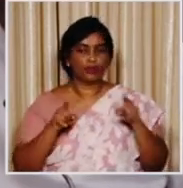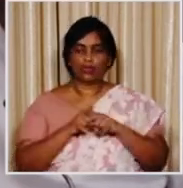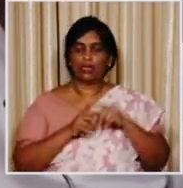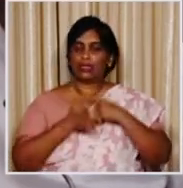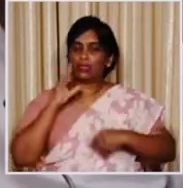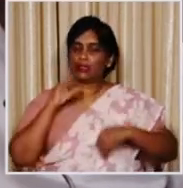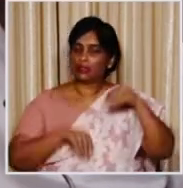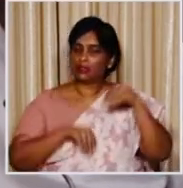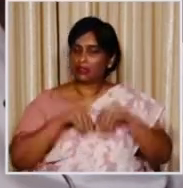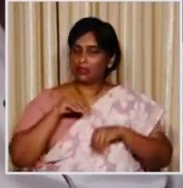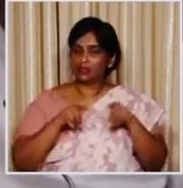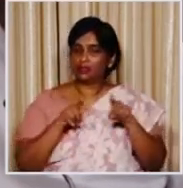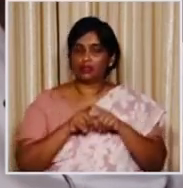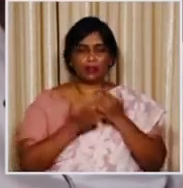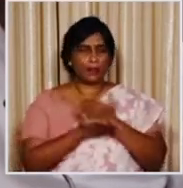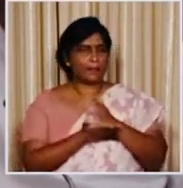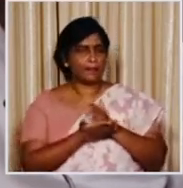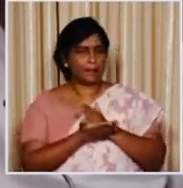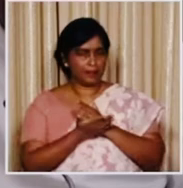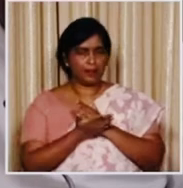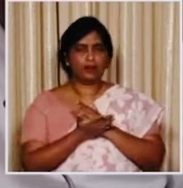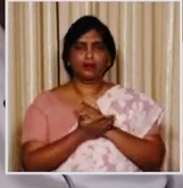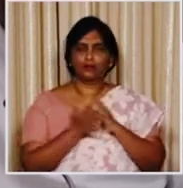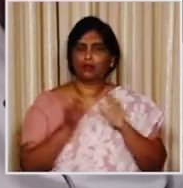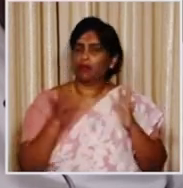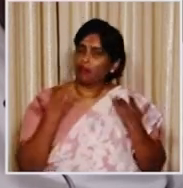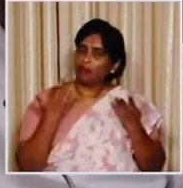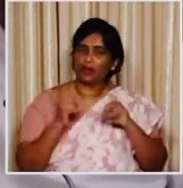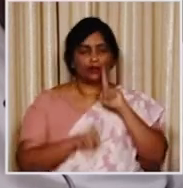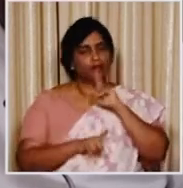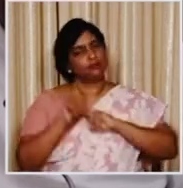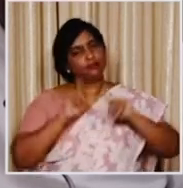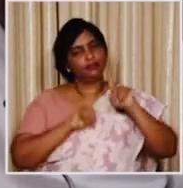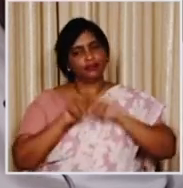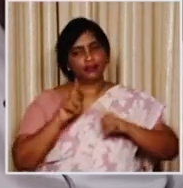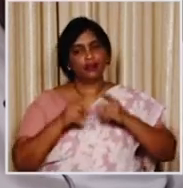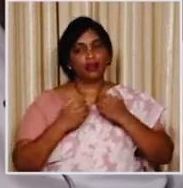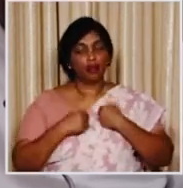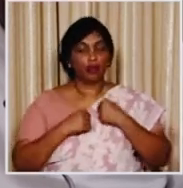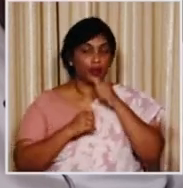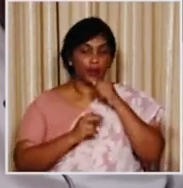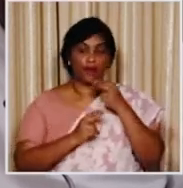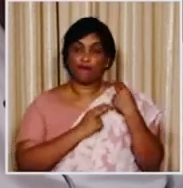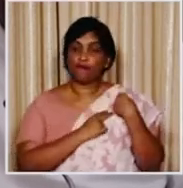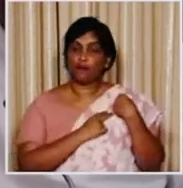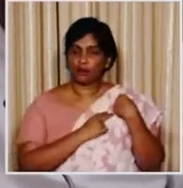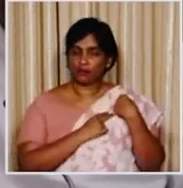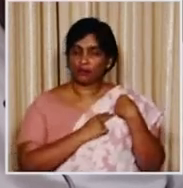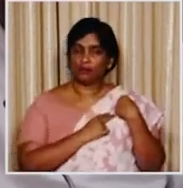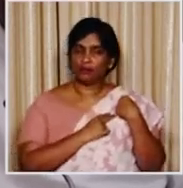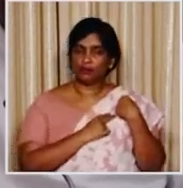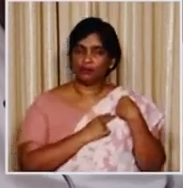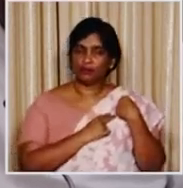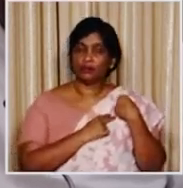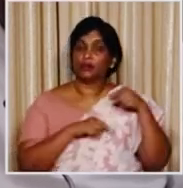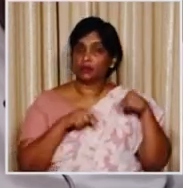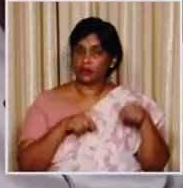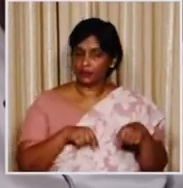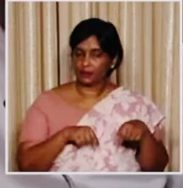දේශපාලන වශයෙන් බෙදී වෙන් වී කුමක් කතා කළත් අපිට වගකීමක් තියෙනවා